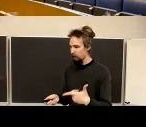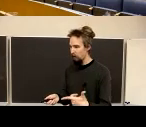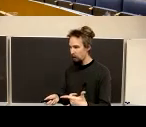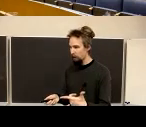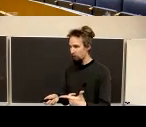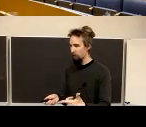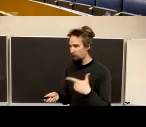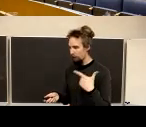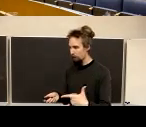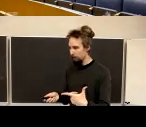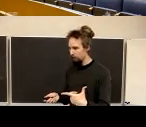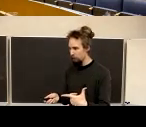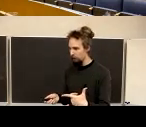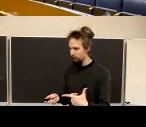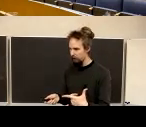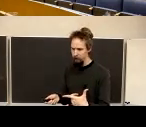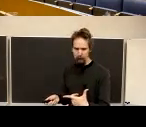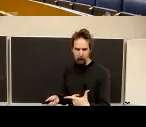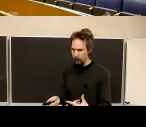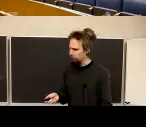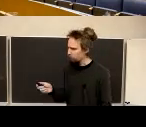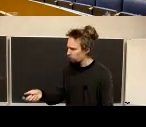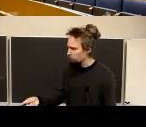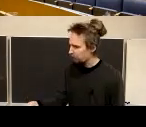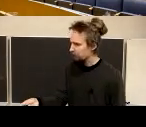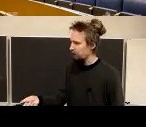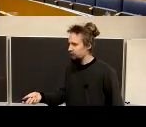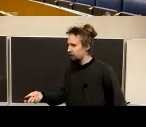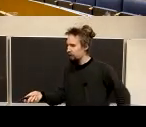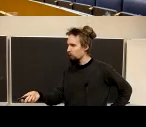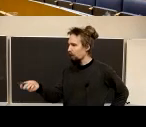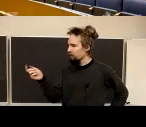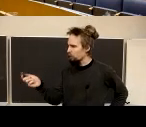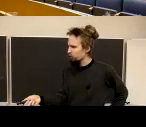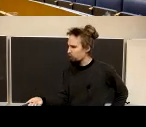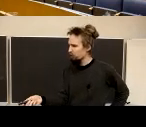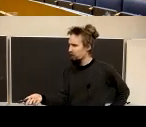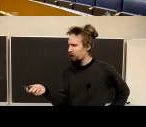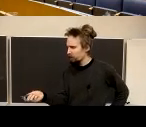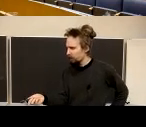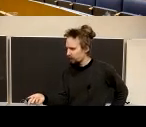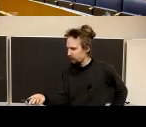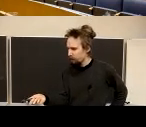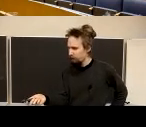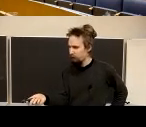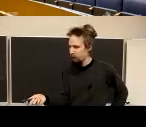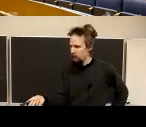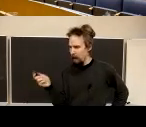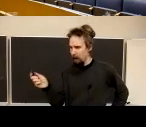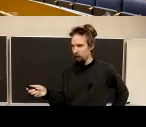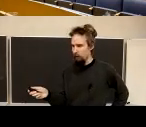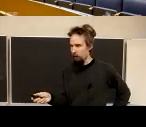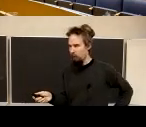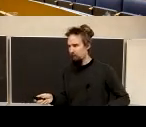pari sanaa arvoista ja itseydestä. Arvoi usein niitä käsitellään jonkunlaisiin uskomuksina ja asenteina. Mä